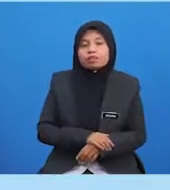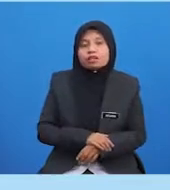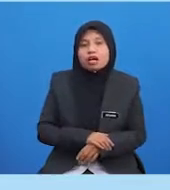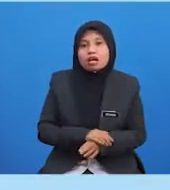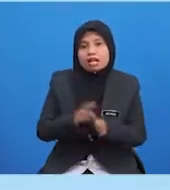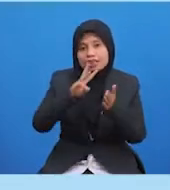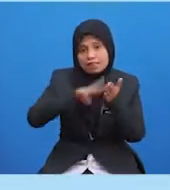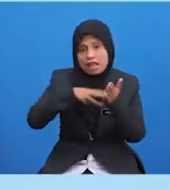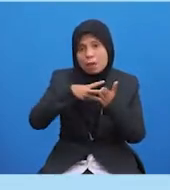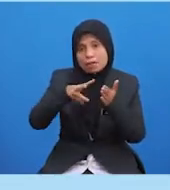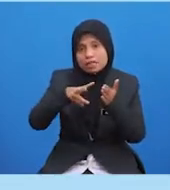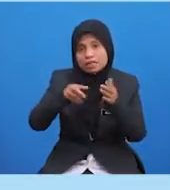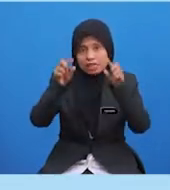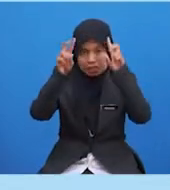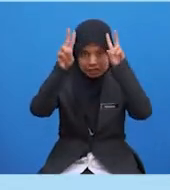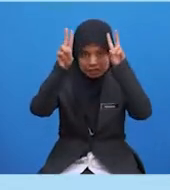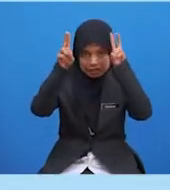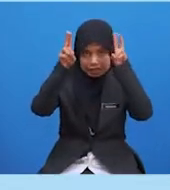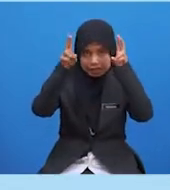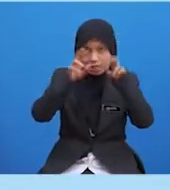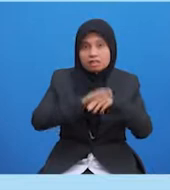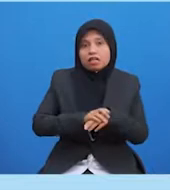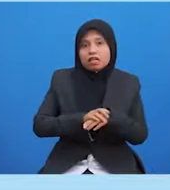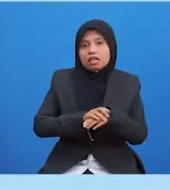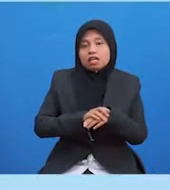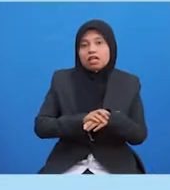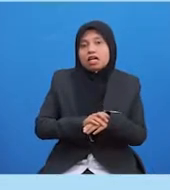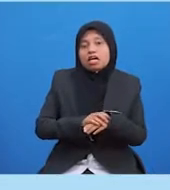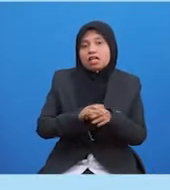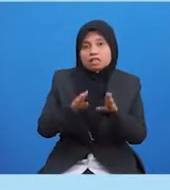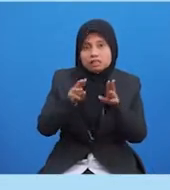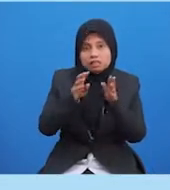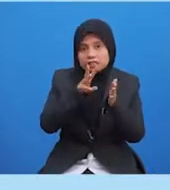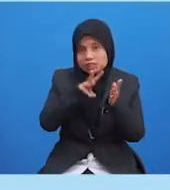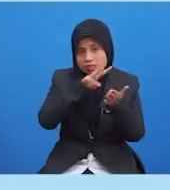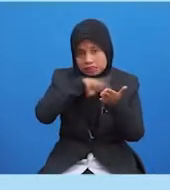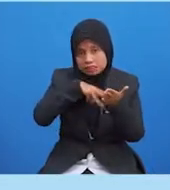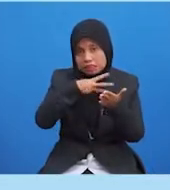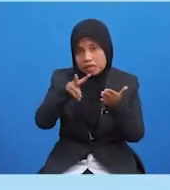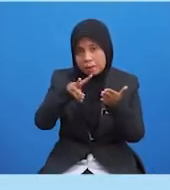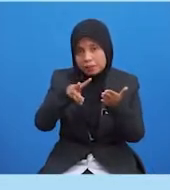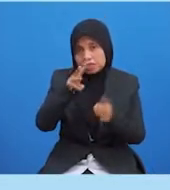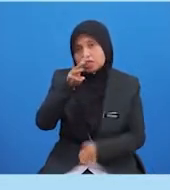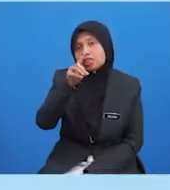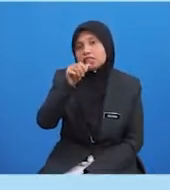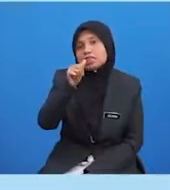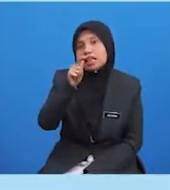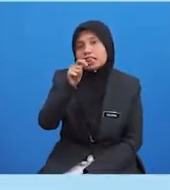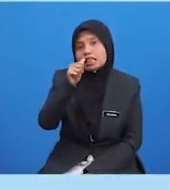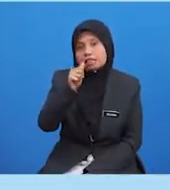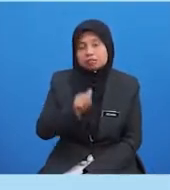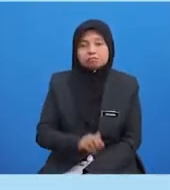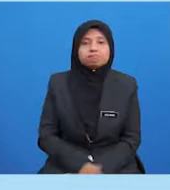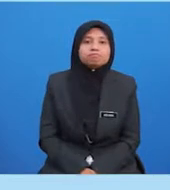jadual atau table header. Dan tag ed yang merujuk kepada item jadual atau